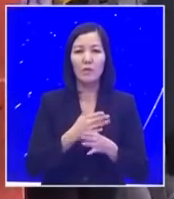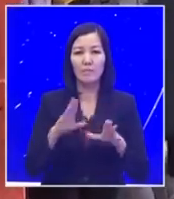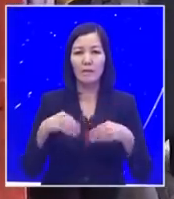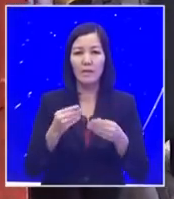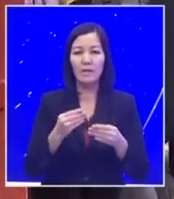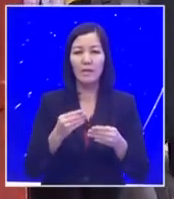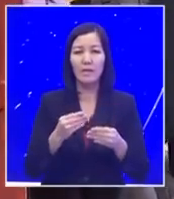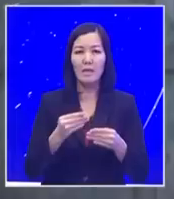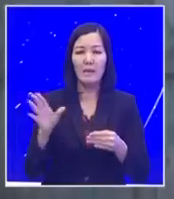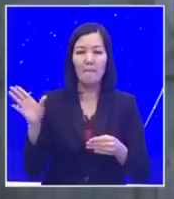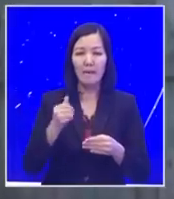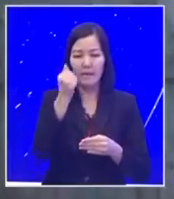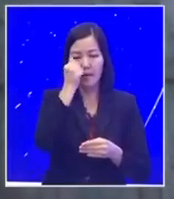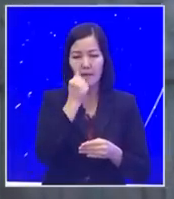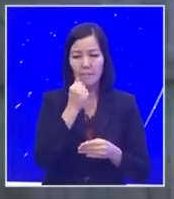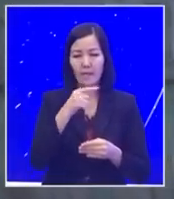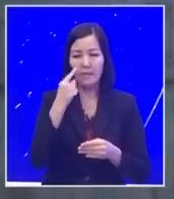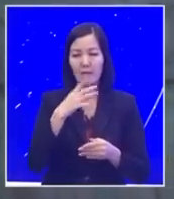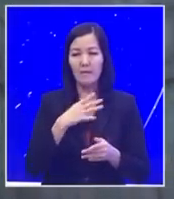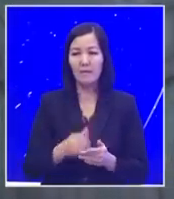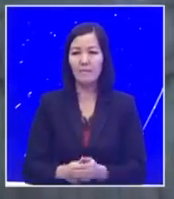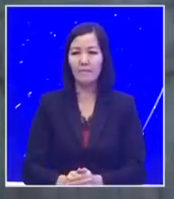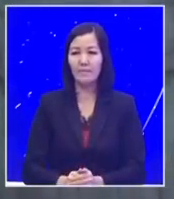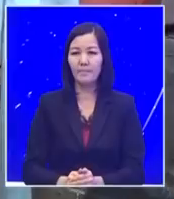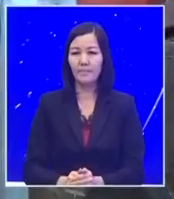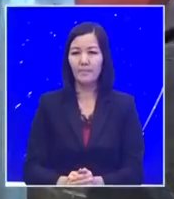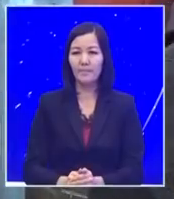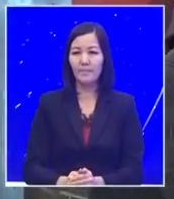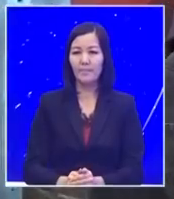бұл көмекке өз ризашылығын білдірді.